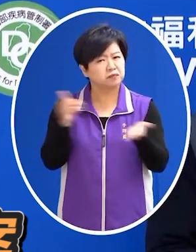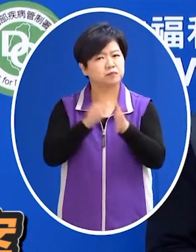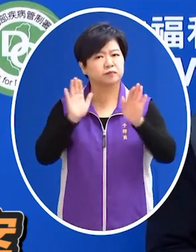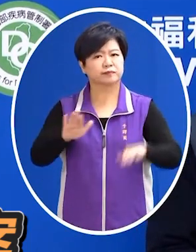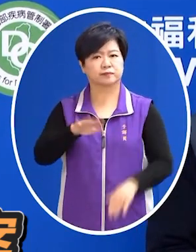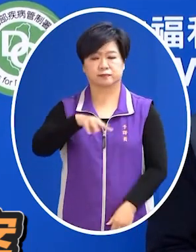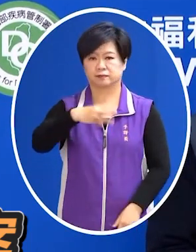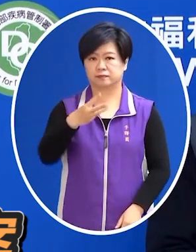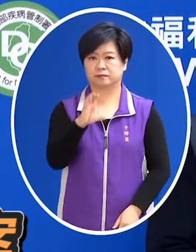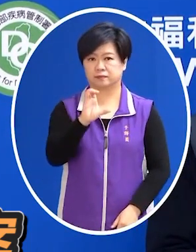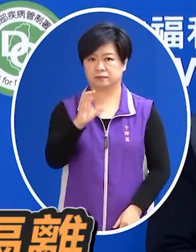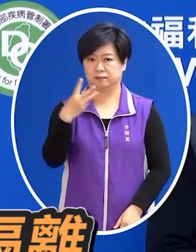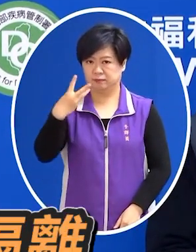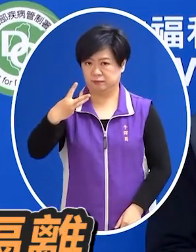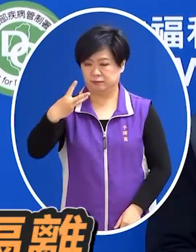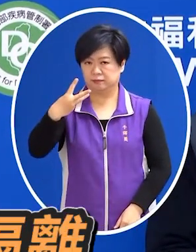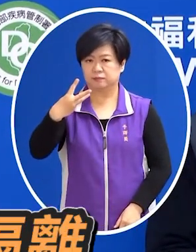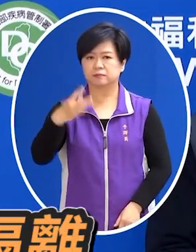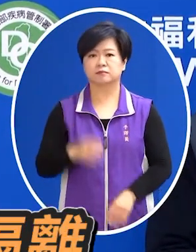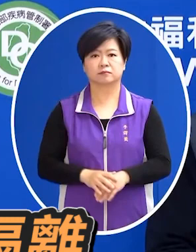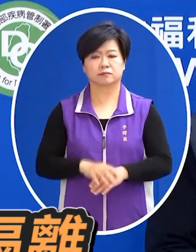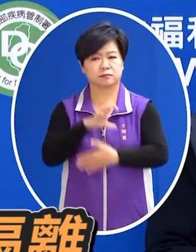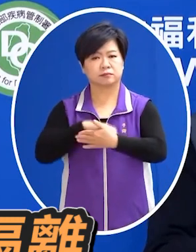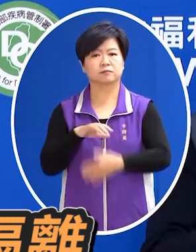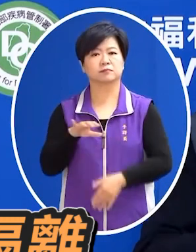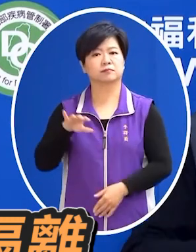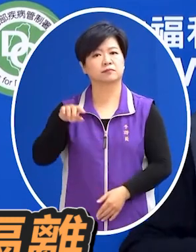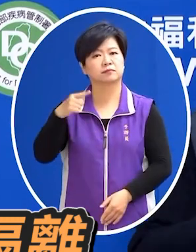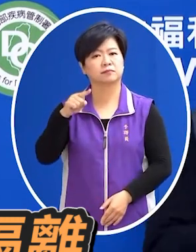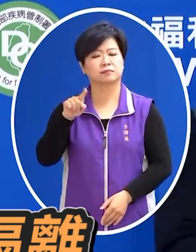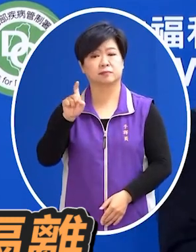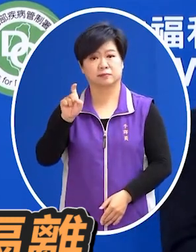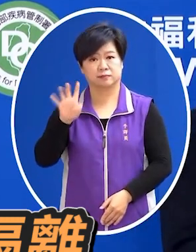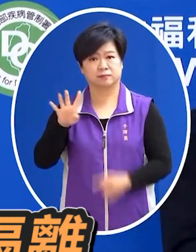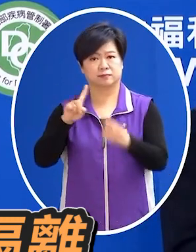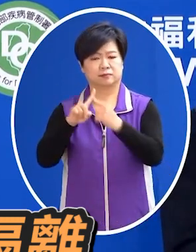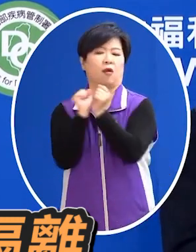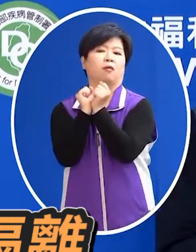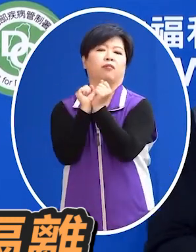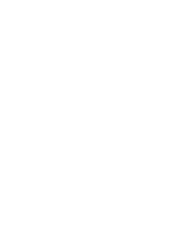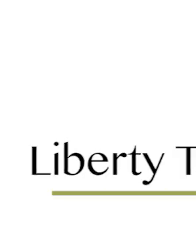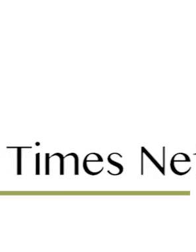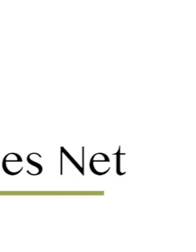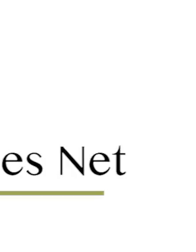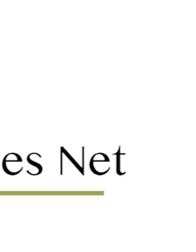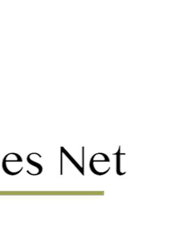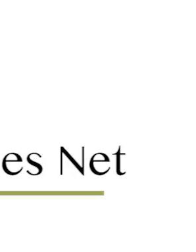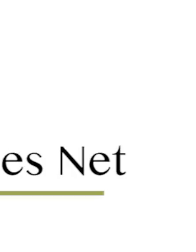393案，那114人解除隔离。